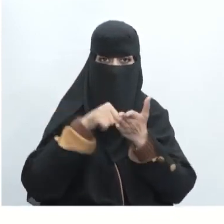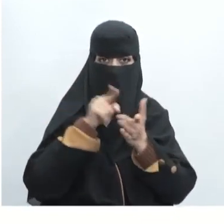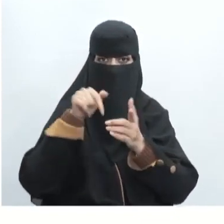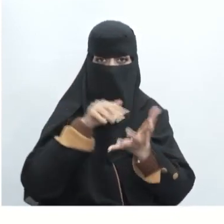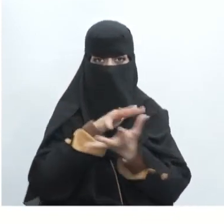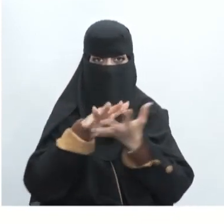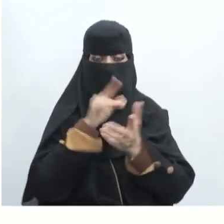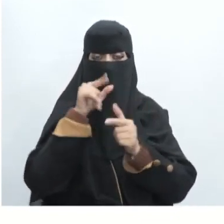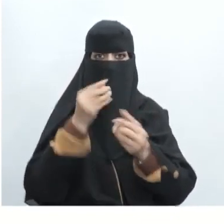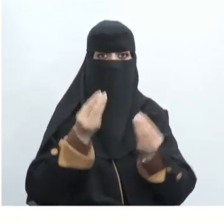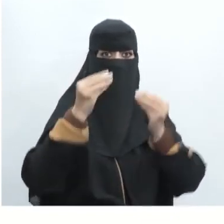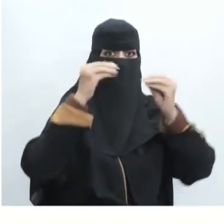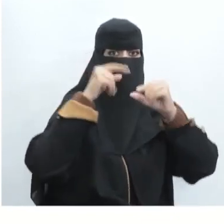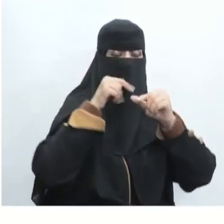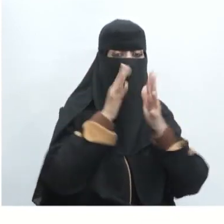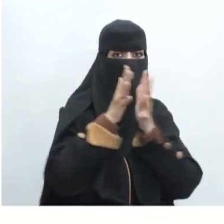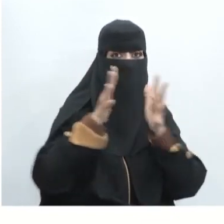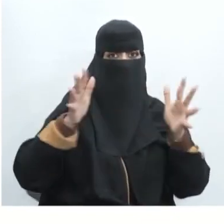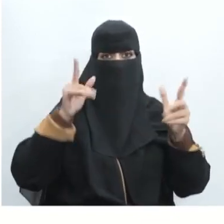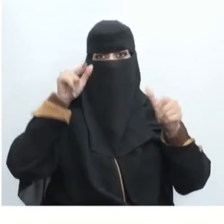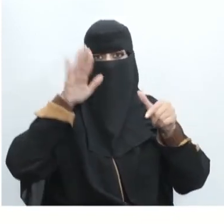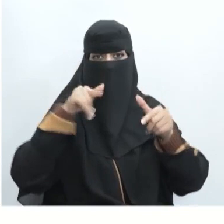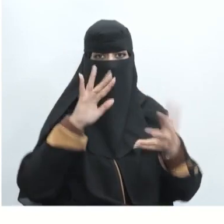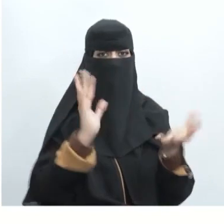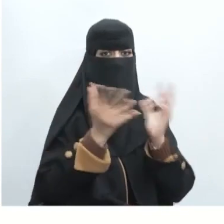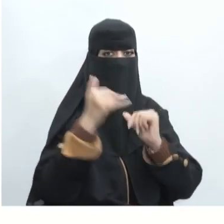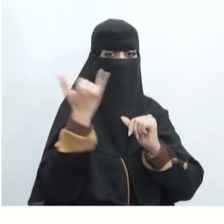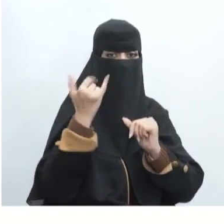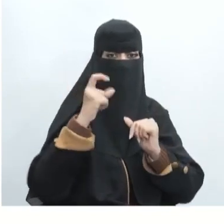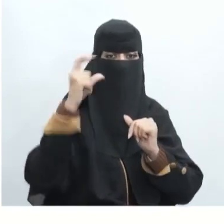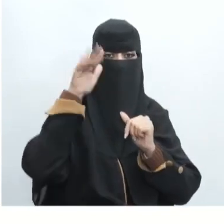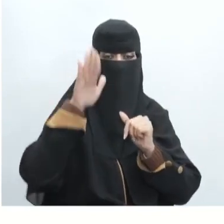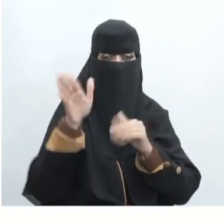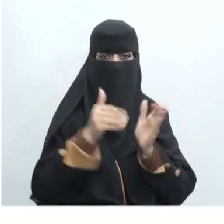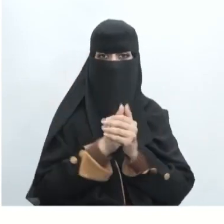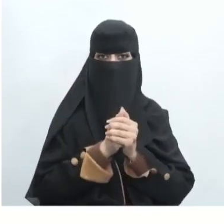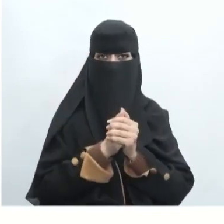هذه المشكله تزيد وتتفاقم في العالم العربي والاسلامي